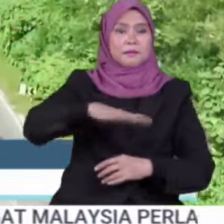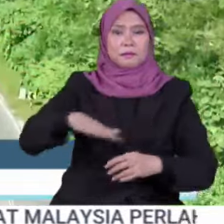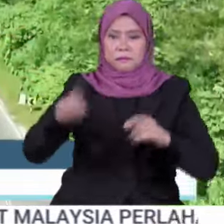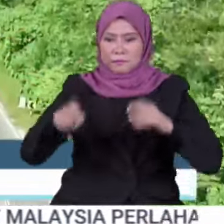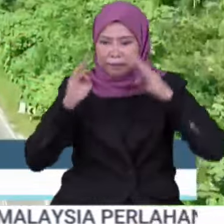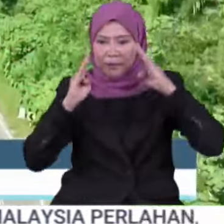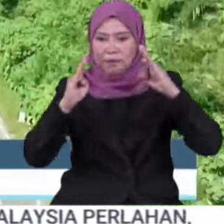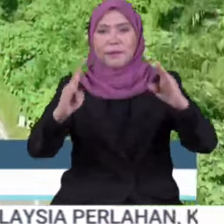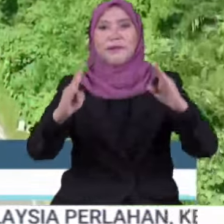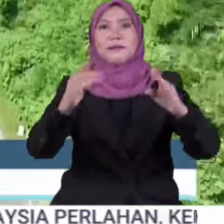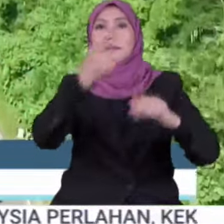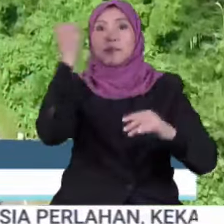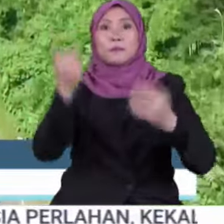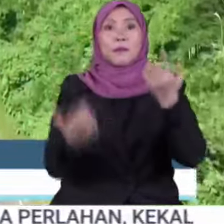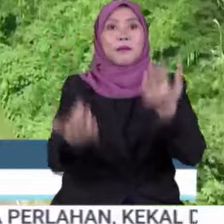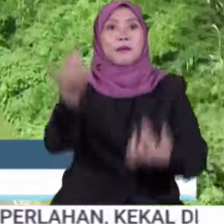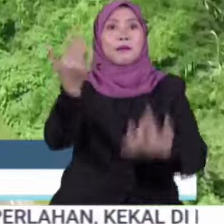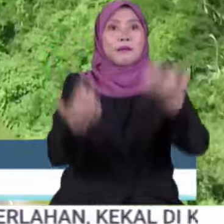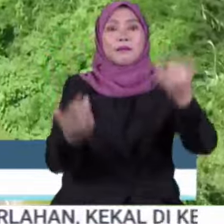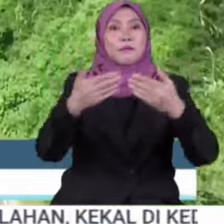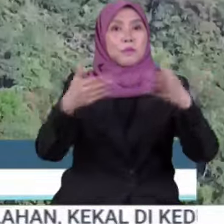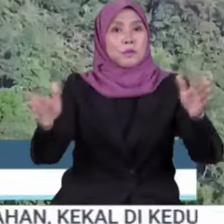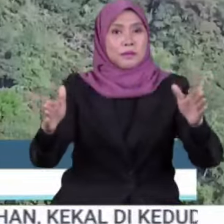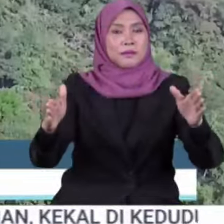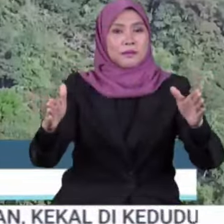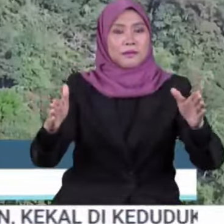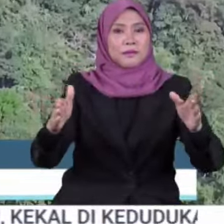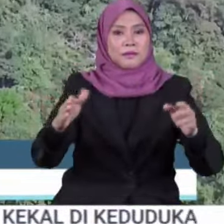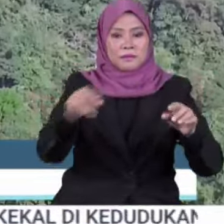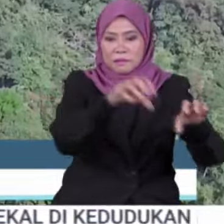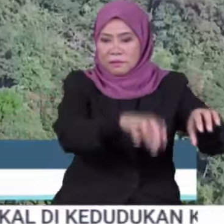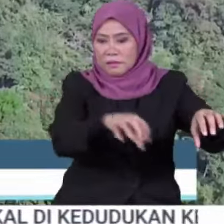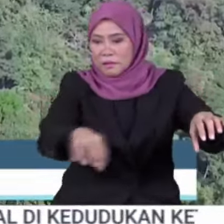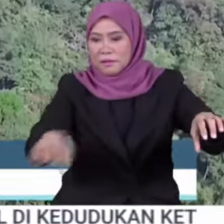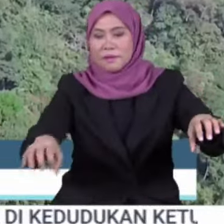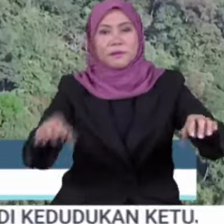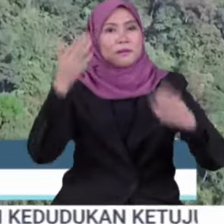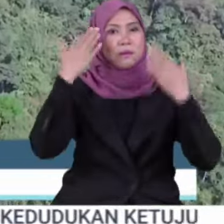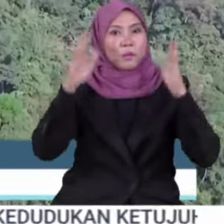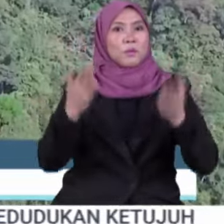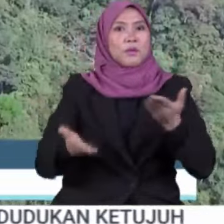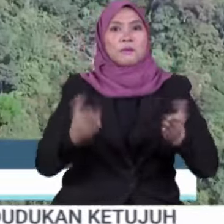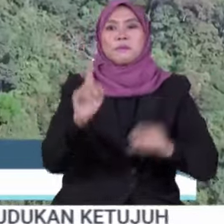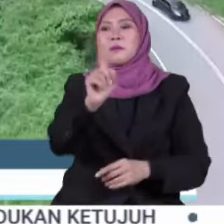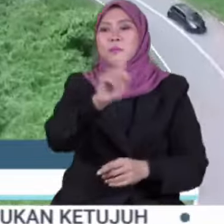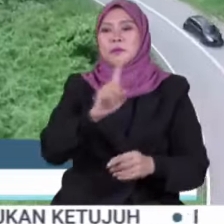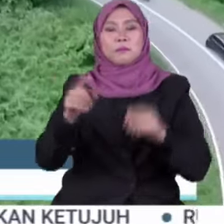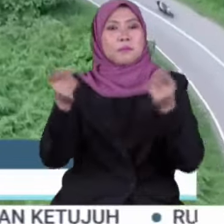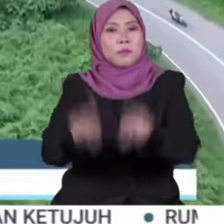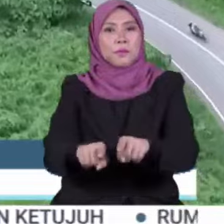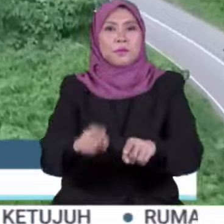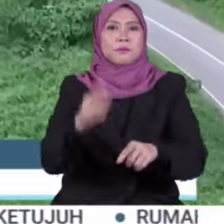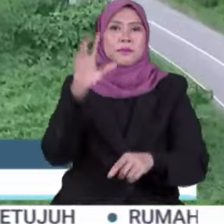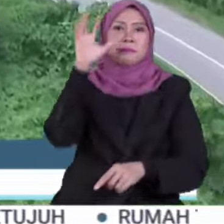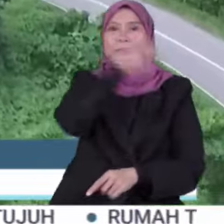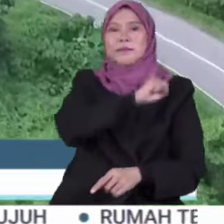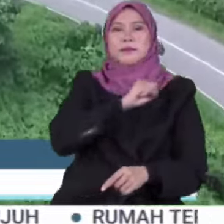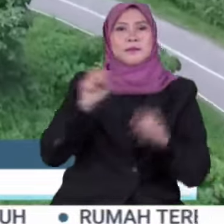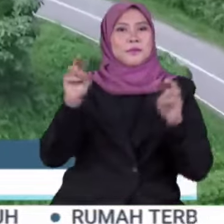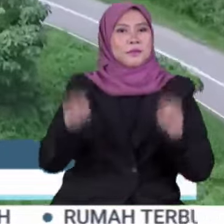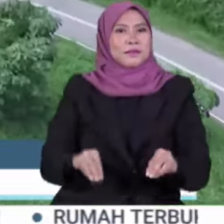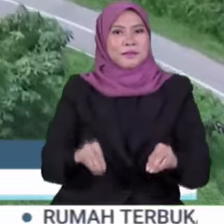kerana kebakaran terbuka tak semasa di titik panas yang kita kena pasti tetapi mungkin juga berlaku di mana-mana berpunca daripada kelalaian manusia yang